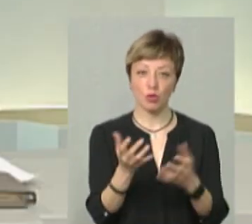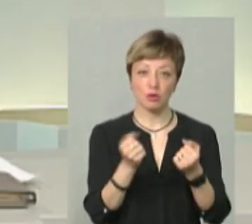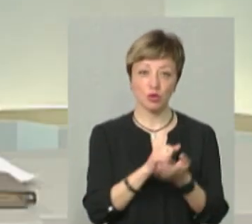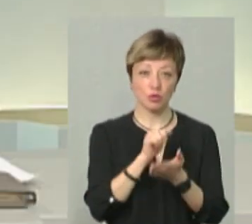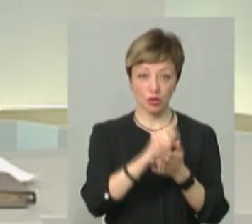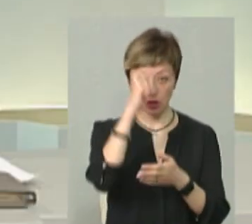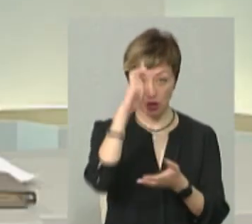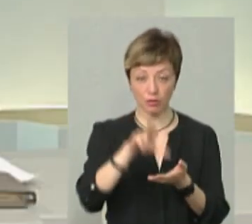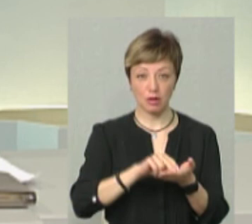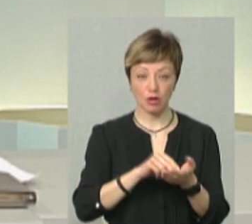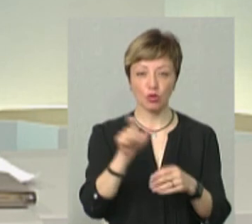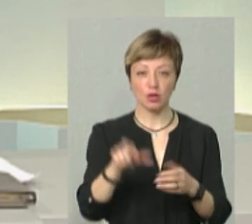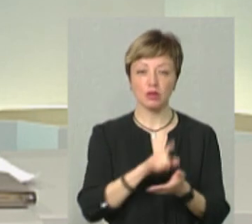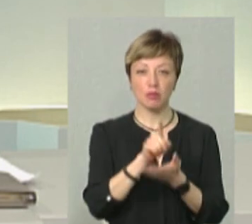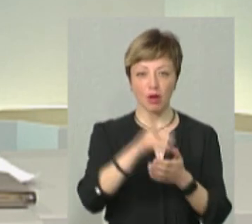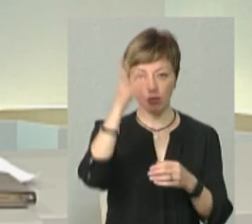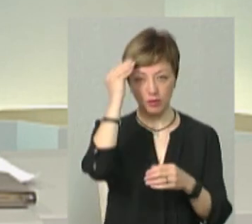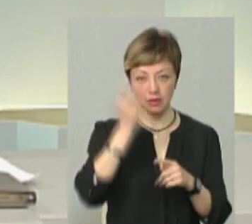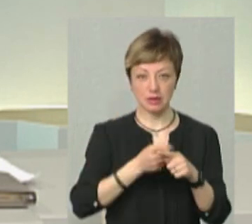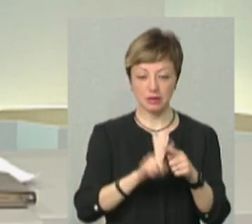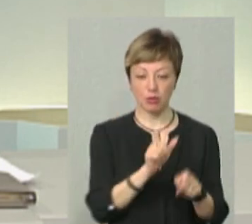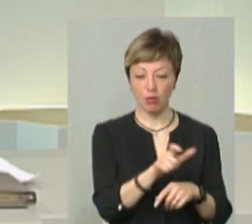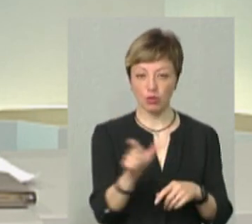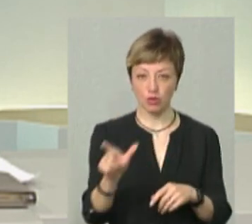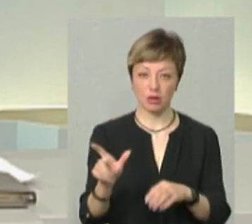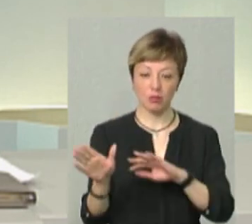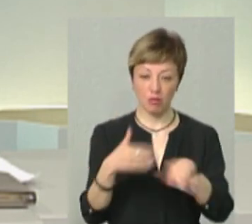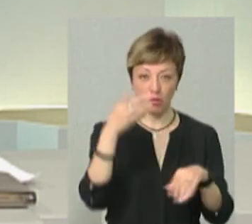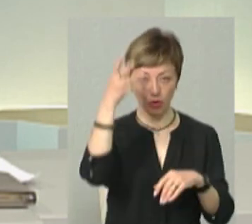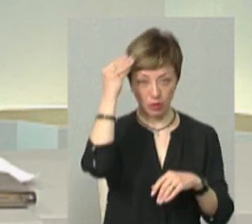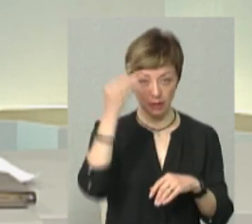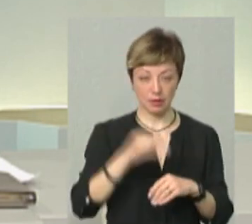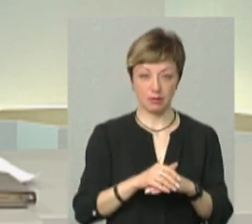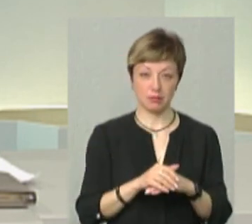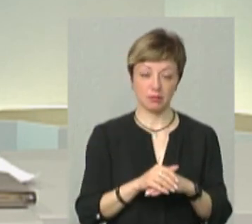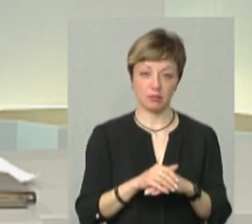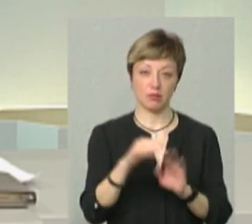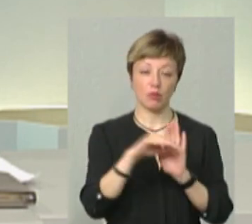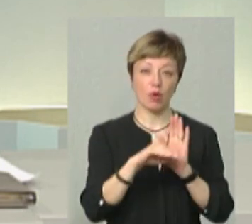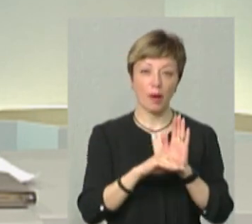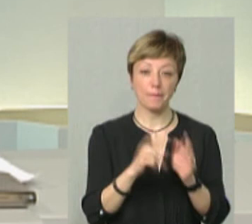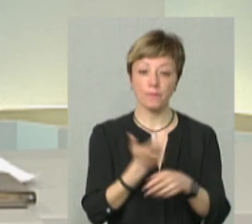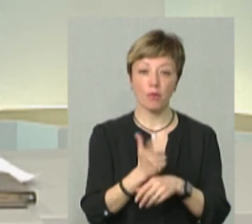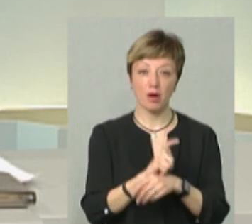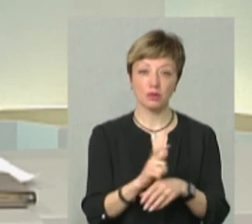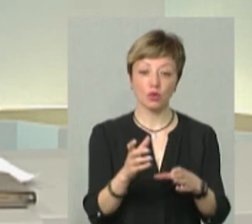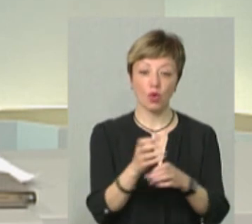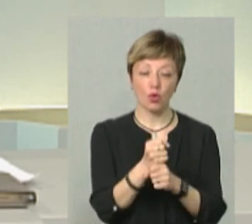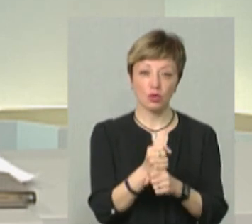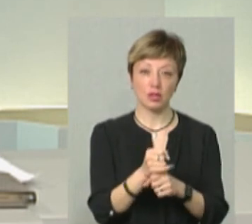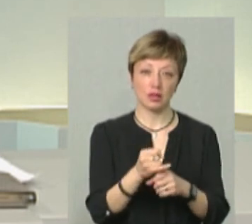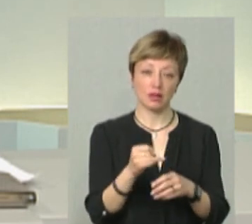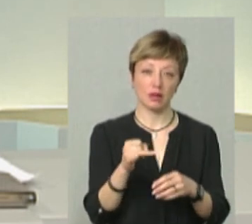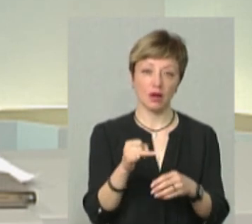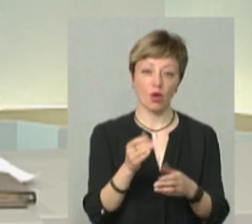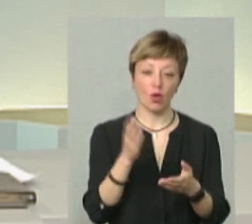документ державного зразка, людина має опанувати ці модулі і пройти їх. То програми по максимуму скорочені